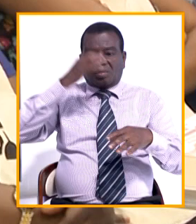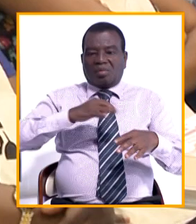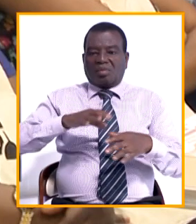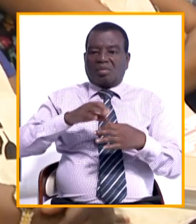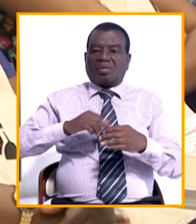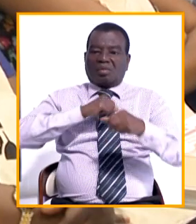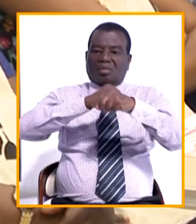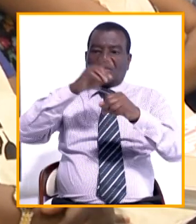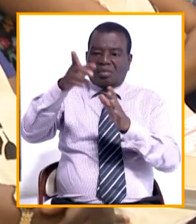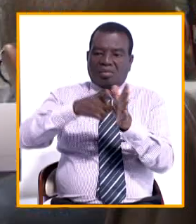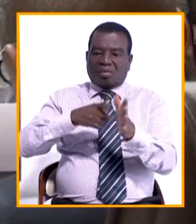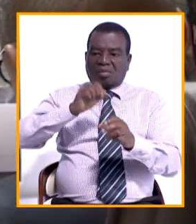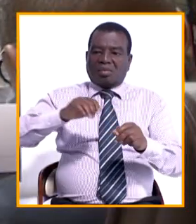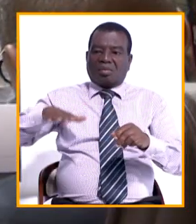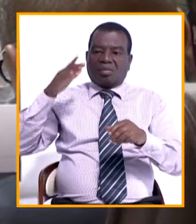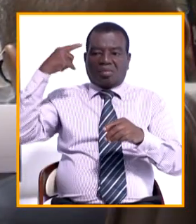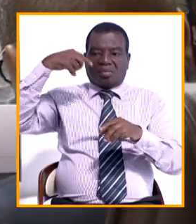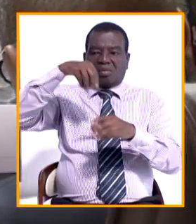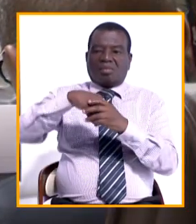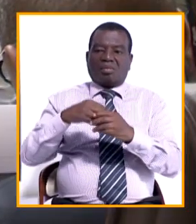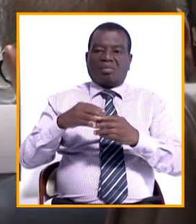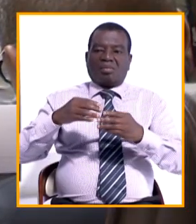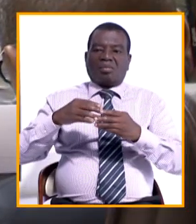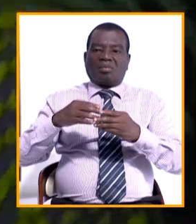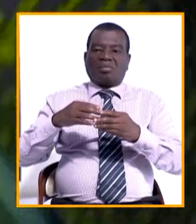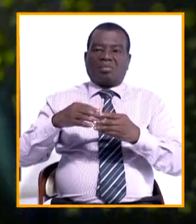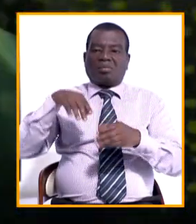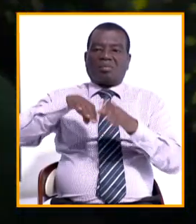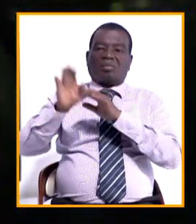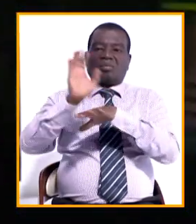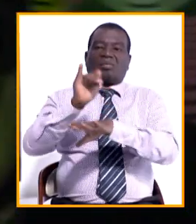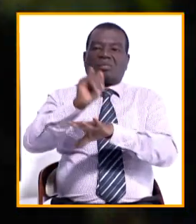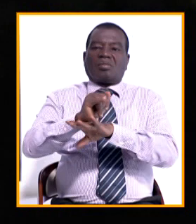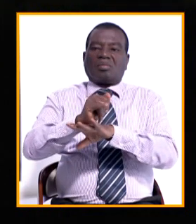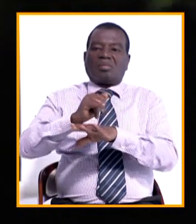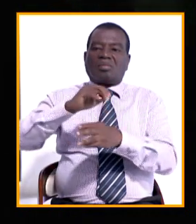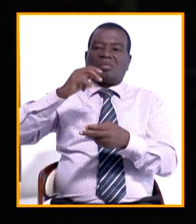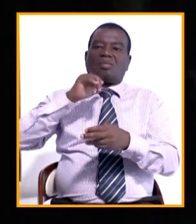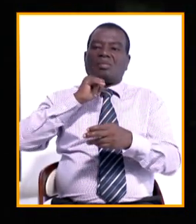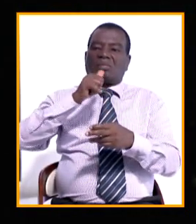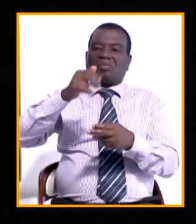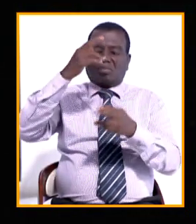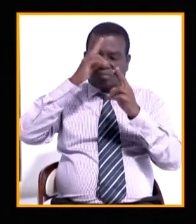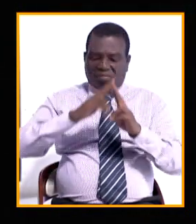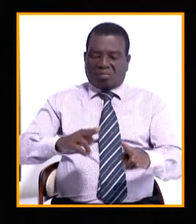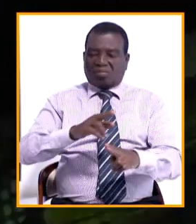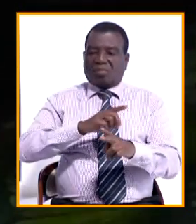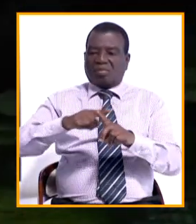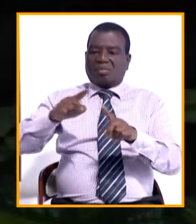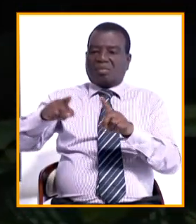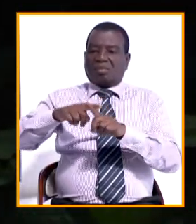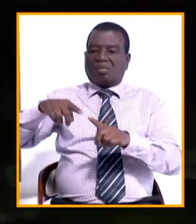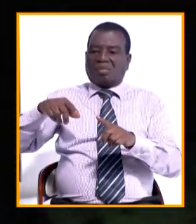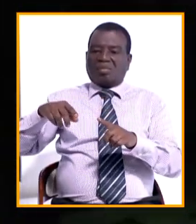protection des droits de ces travailleurs encore dans l'informel. En Côte d'Ivoire, le non-respect du SMIG et différents genres